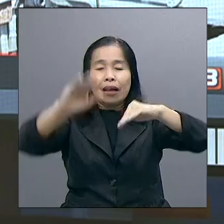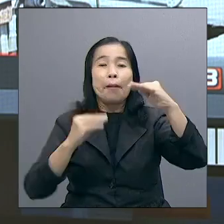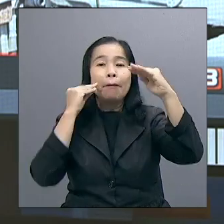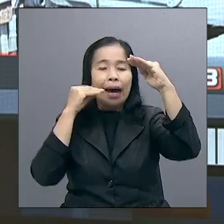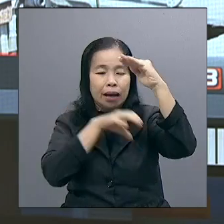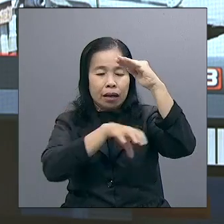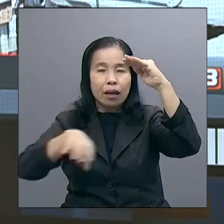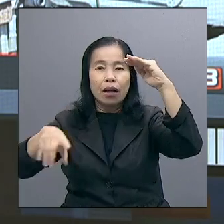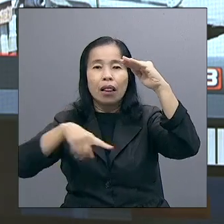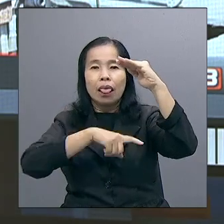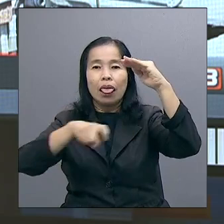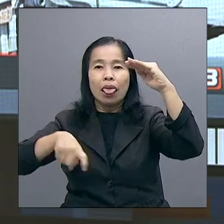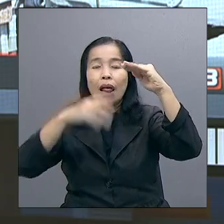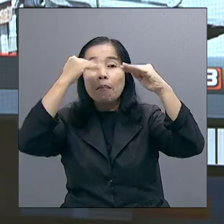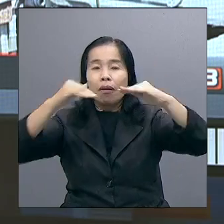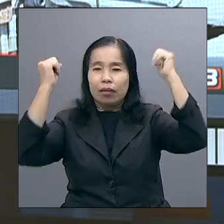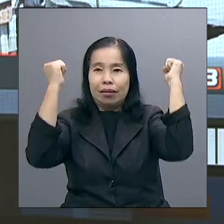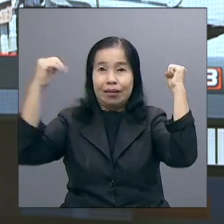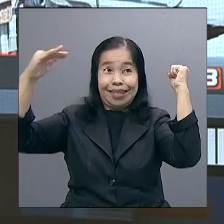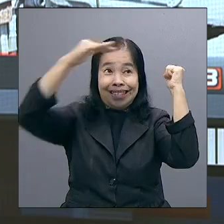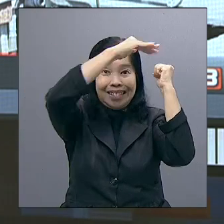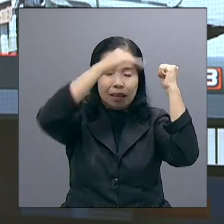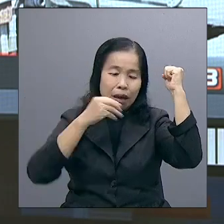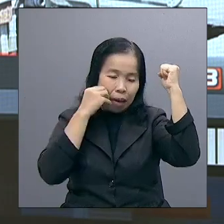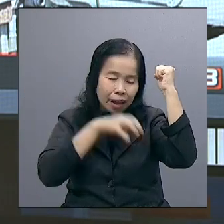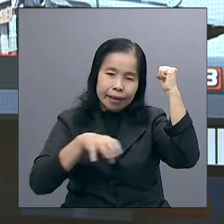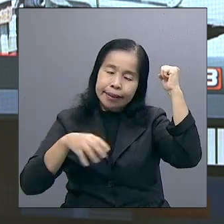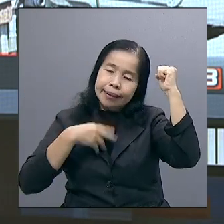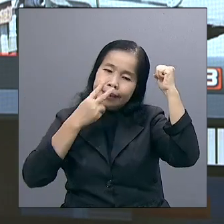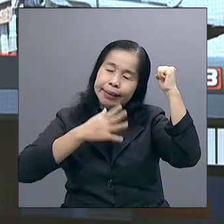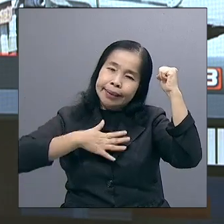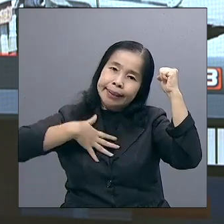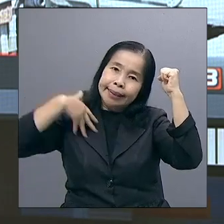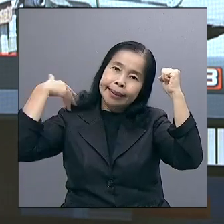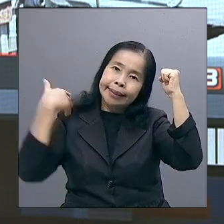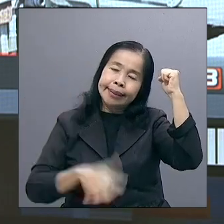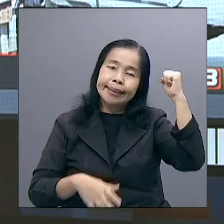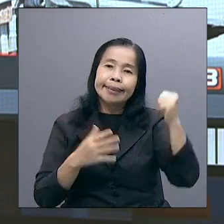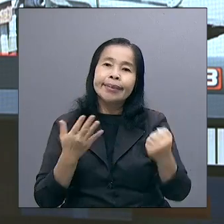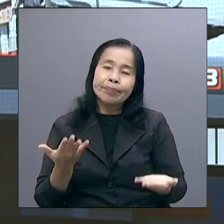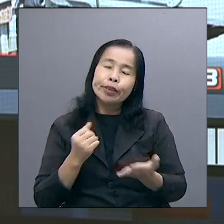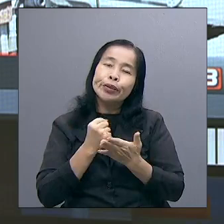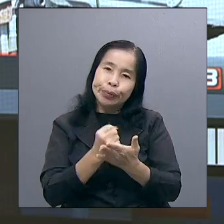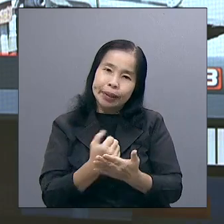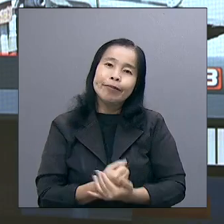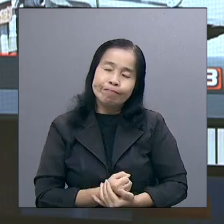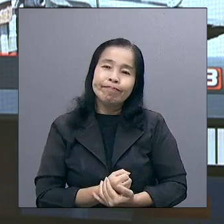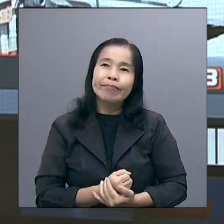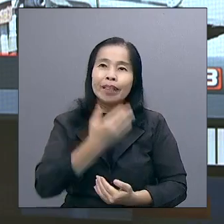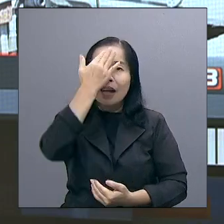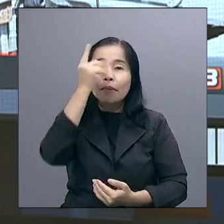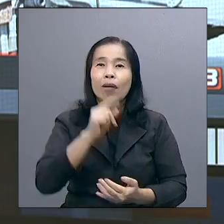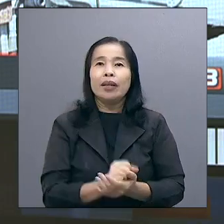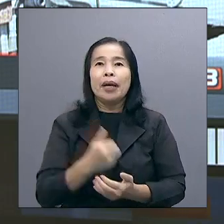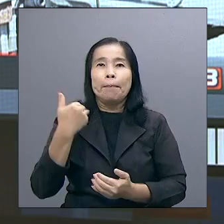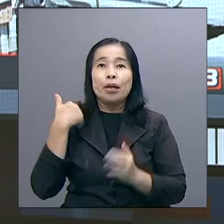านขึ้ชาวบ้านก็บอกไปพบเห็นไม่อยากจะเจอภาพแบบนี้แต่เจอแล้วก็อยากจะให้ช่วยกันหน่อยช่วยเหลือกัน understandingอไปเจอว่า